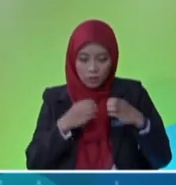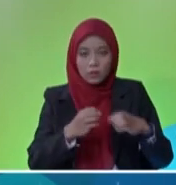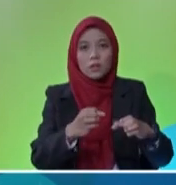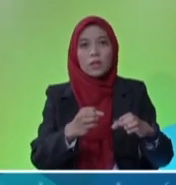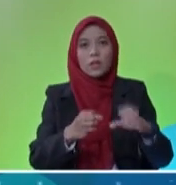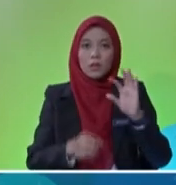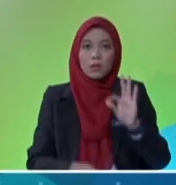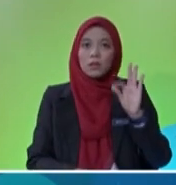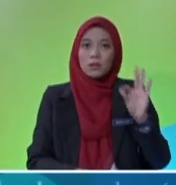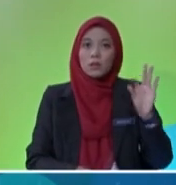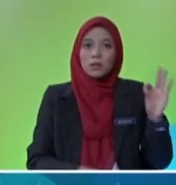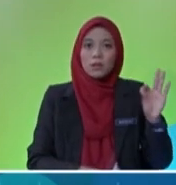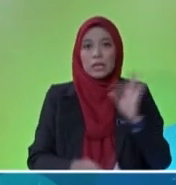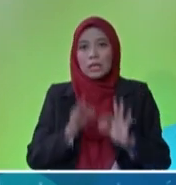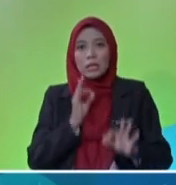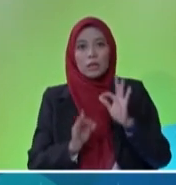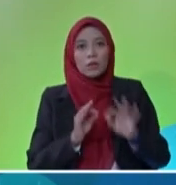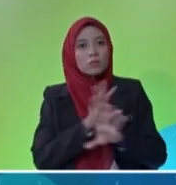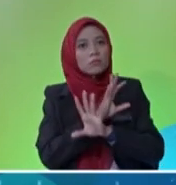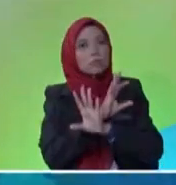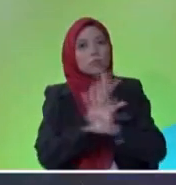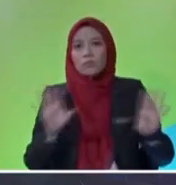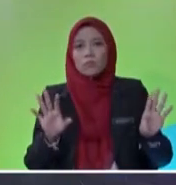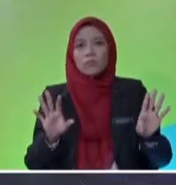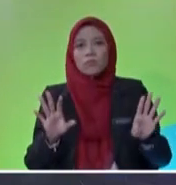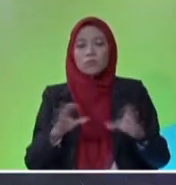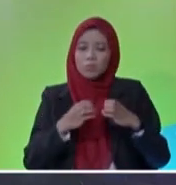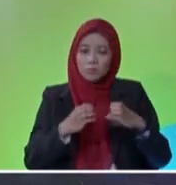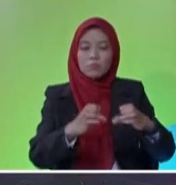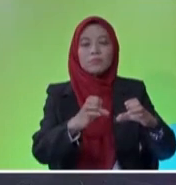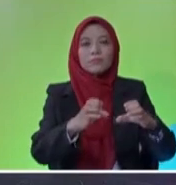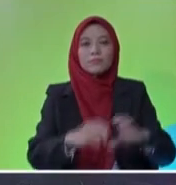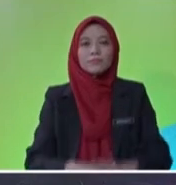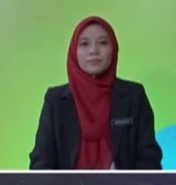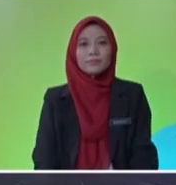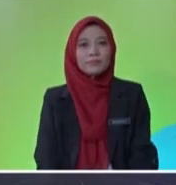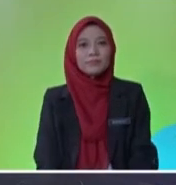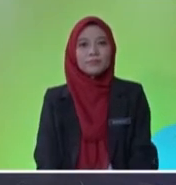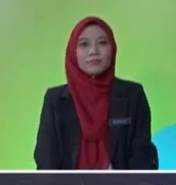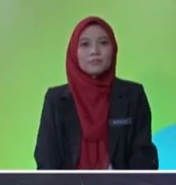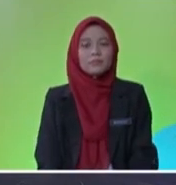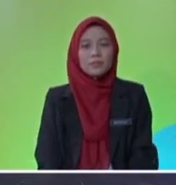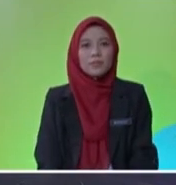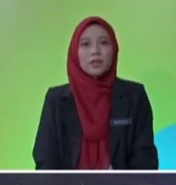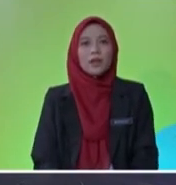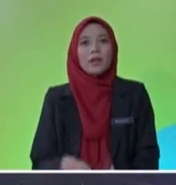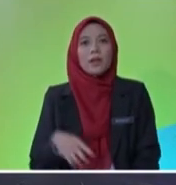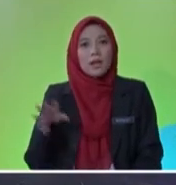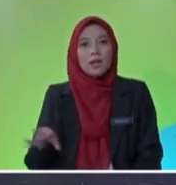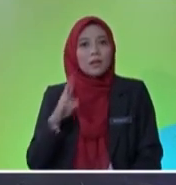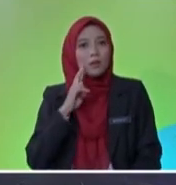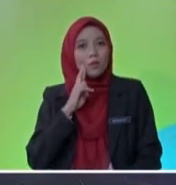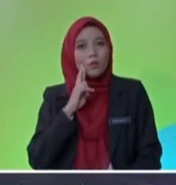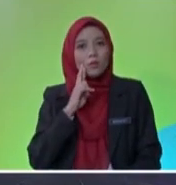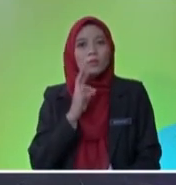jika tiada kecemasan base Ah iya dia Rabiatul dekat edita kamu bunyi juga Ah